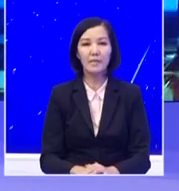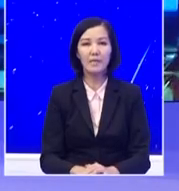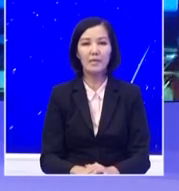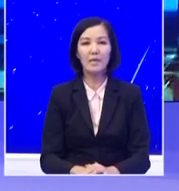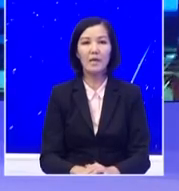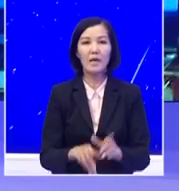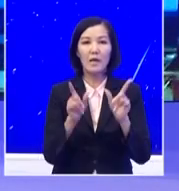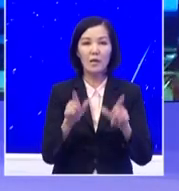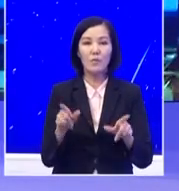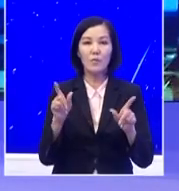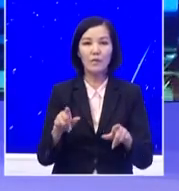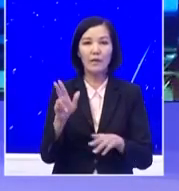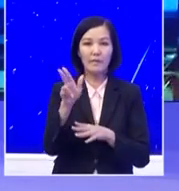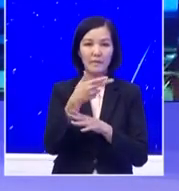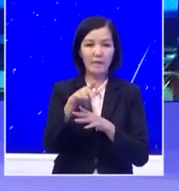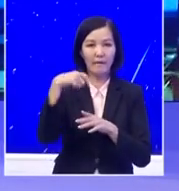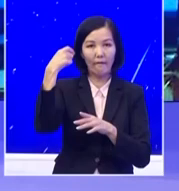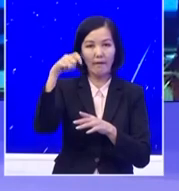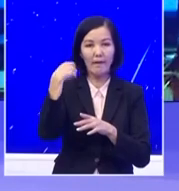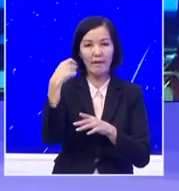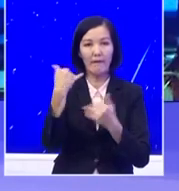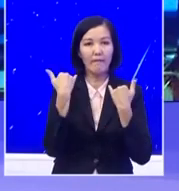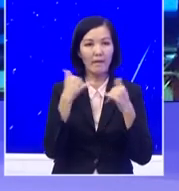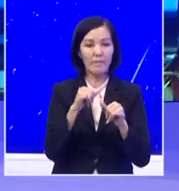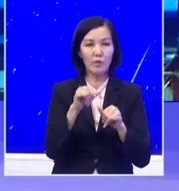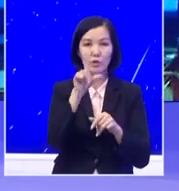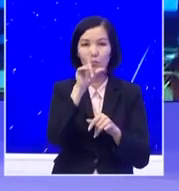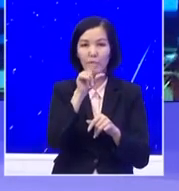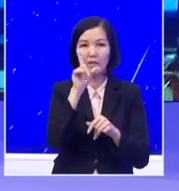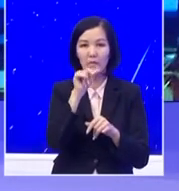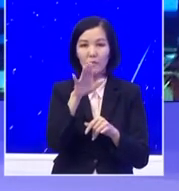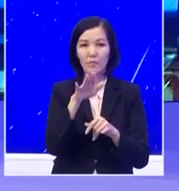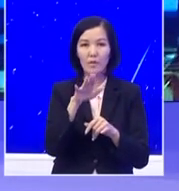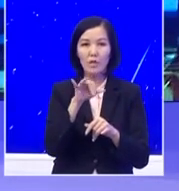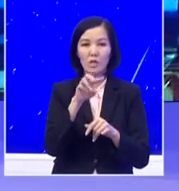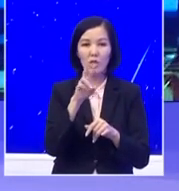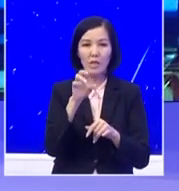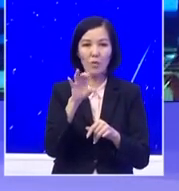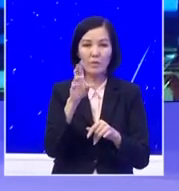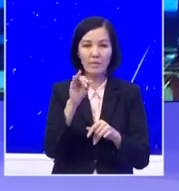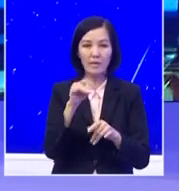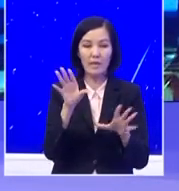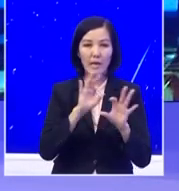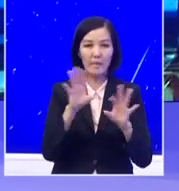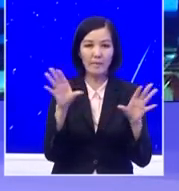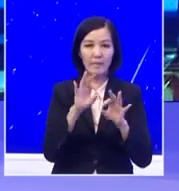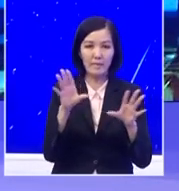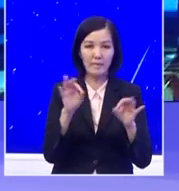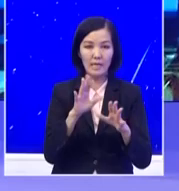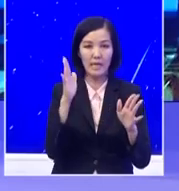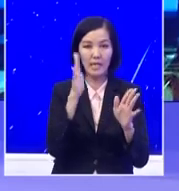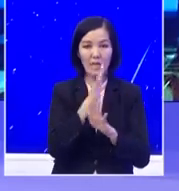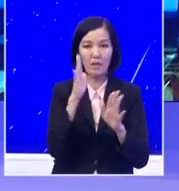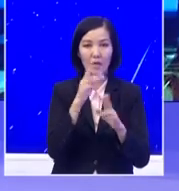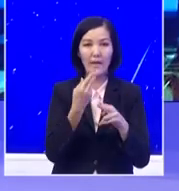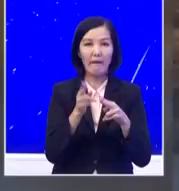Очевидцы сняли на видео необычную птицу на территории одного из нефтяных месторождений в Жанаузене. Как объяснили отечественные